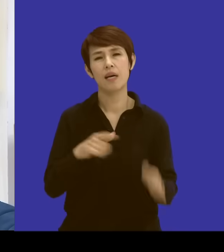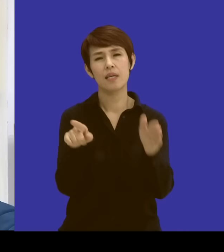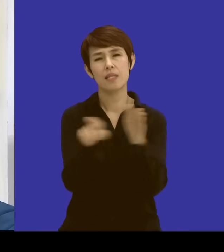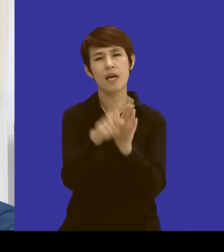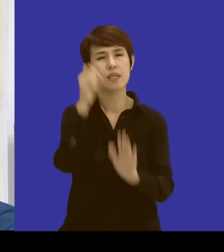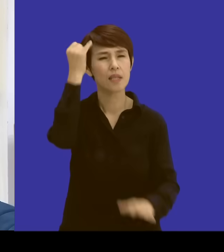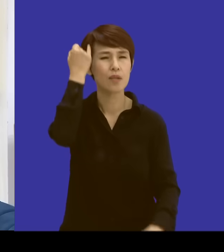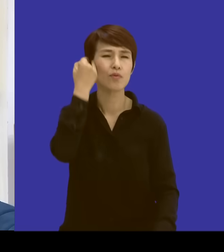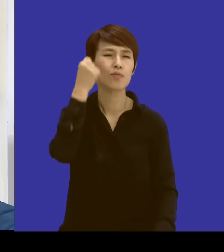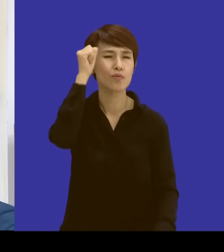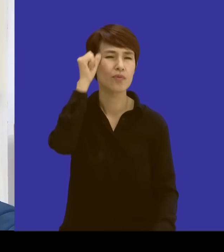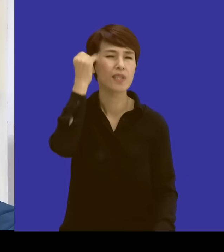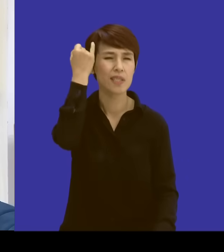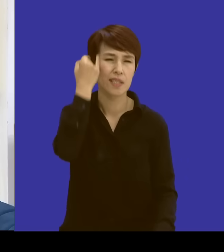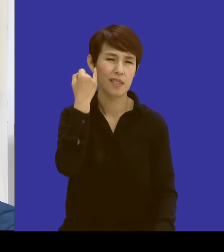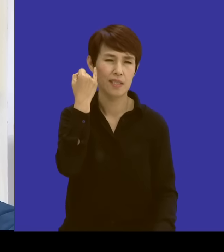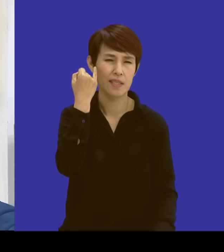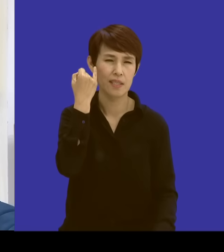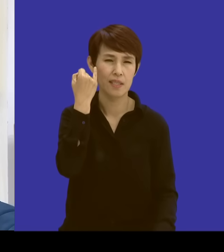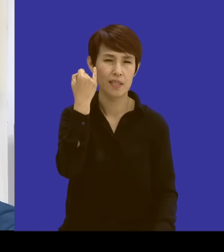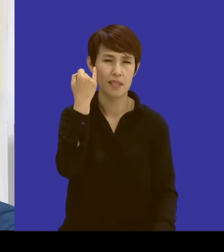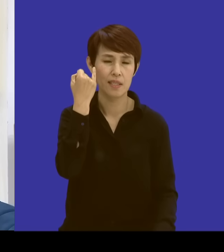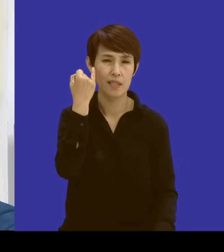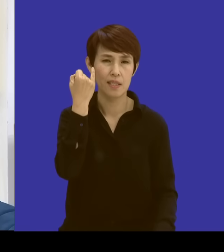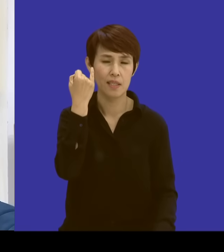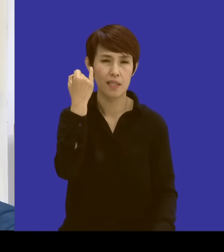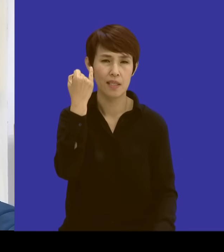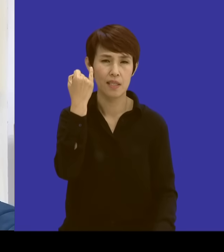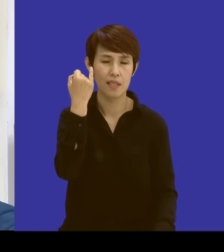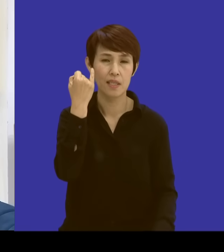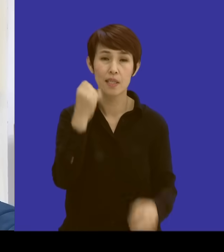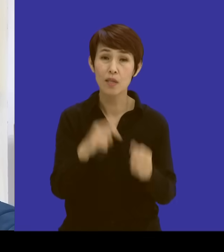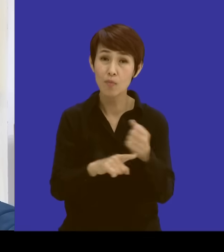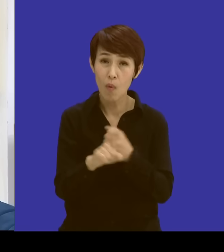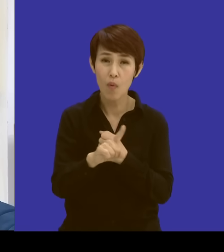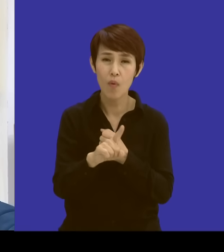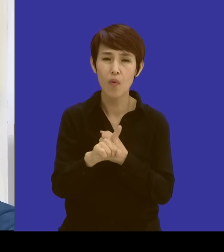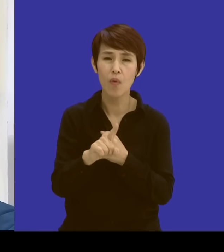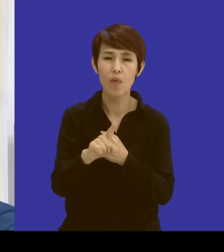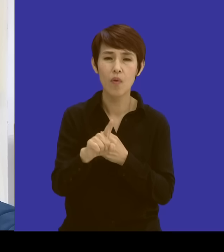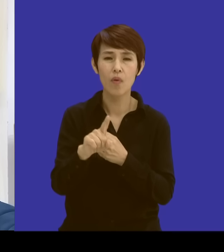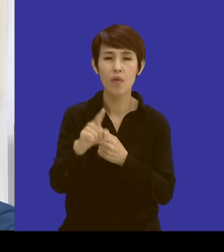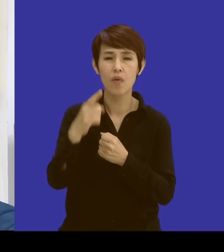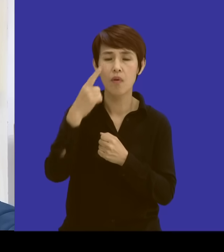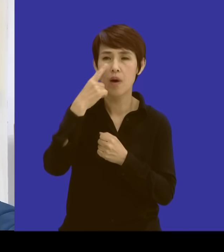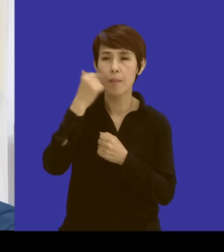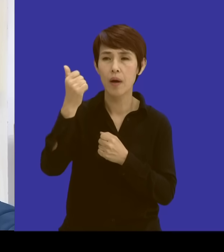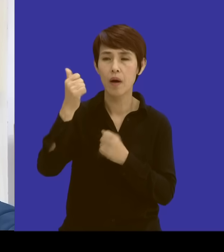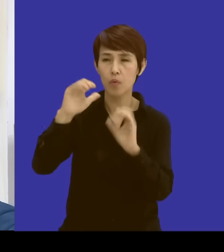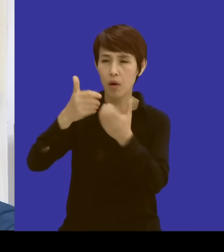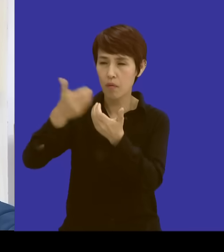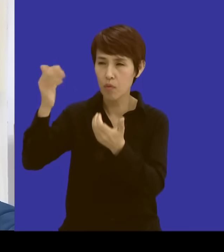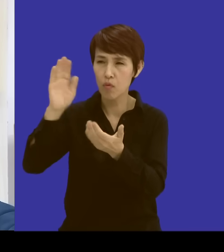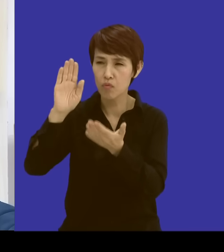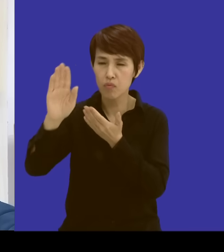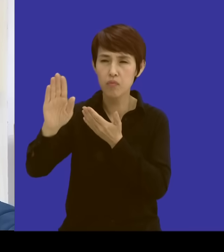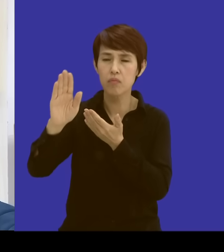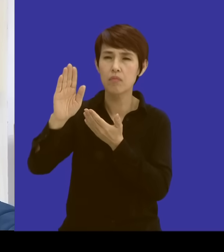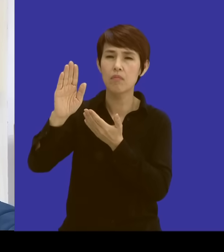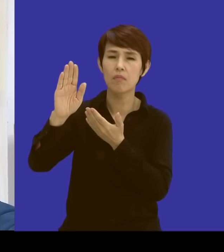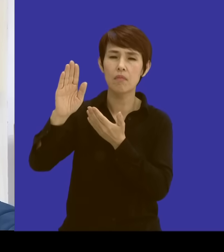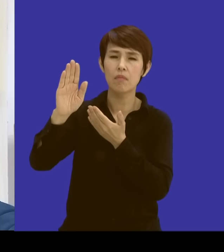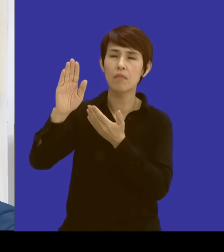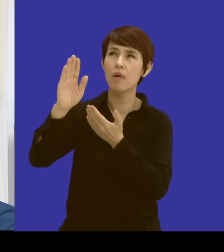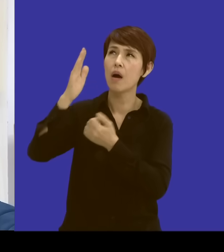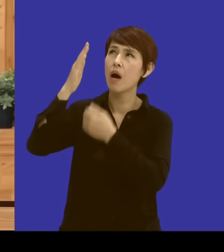신앙사춘기라는 이름을 붙일 수 있었던 게 사실은 네. 제가 그 시절에 점점 마음이 메말라지면서